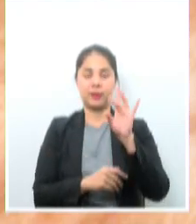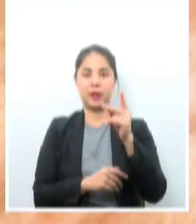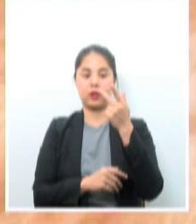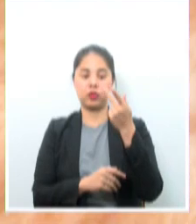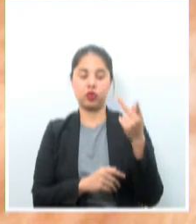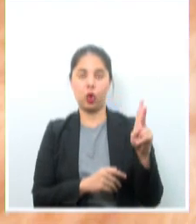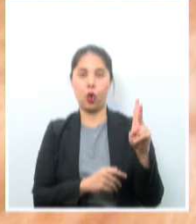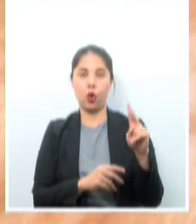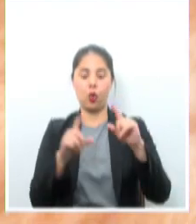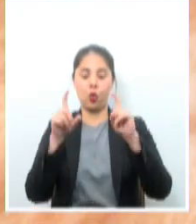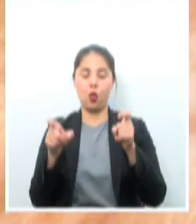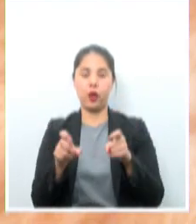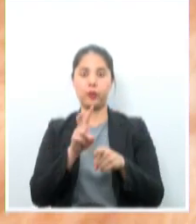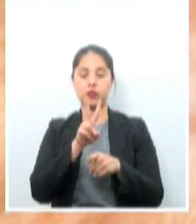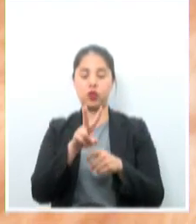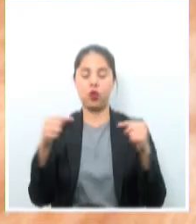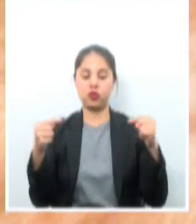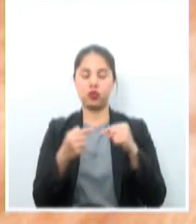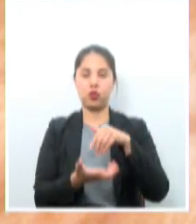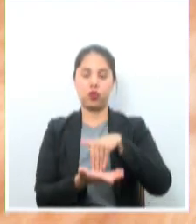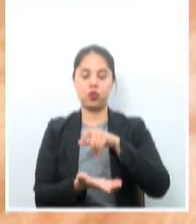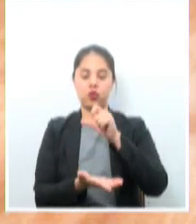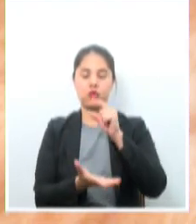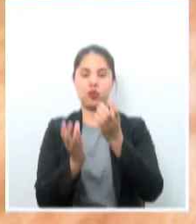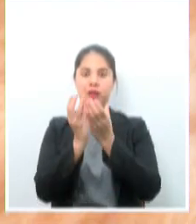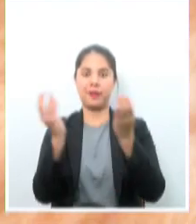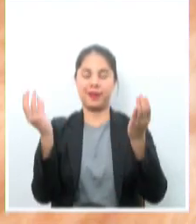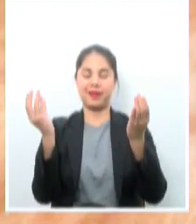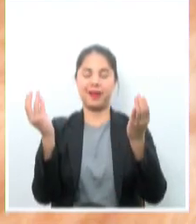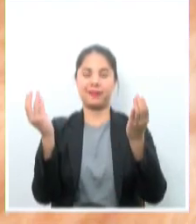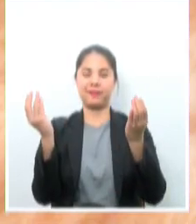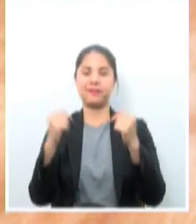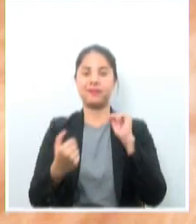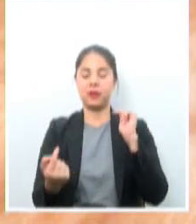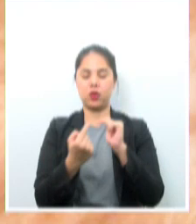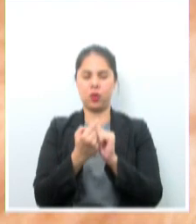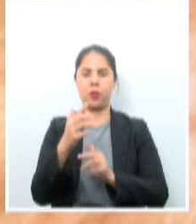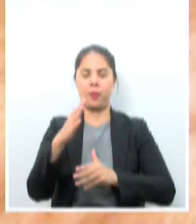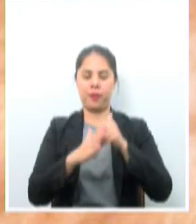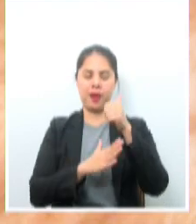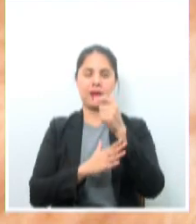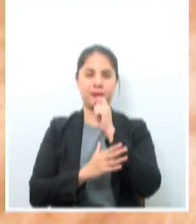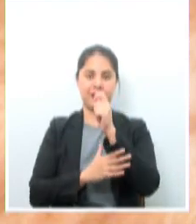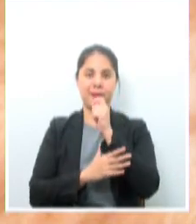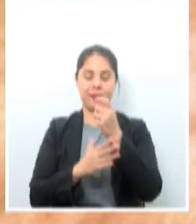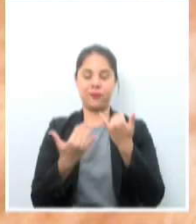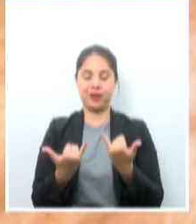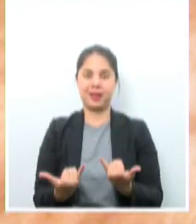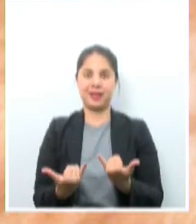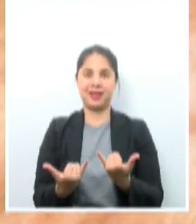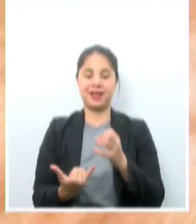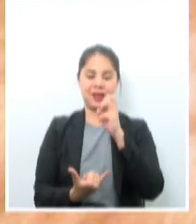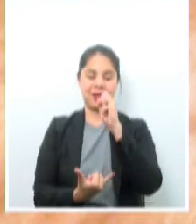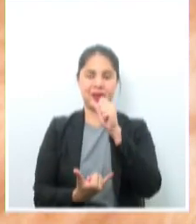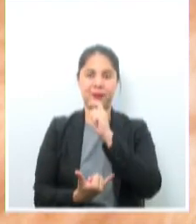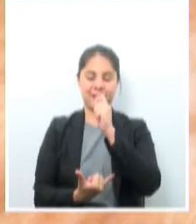ที่ศูนย์ธรรมศาสตร์ศูนย์รังสิตก็เป็นกำลังใจให้กับทุกท่านที่สอบผ่านแล้วก็วันนี้วันสุดท้ายสำหรับการสอบสัมภ